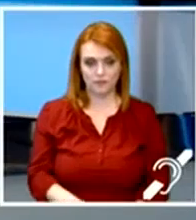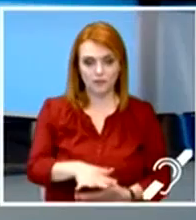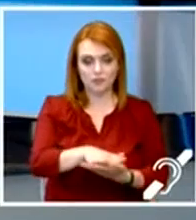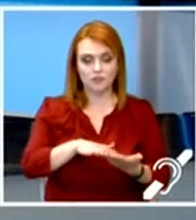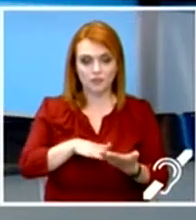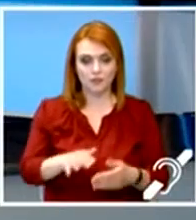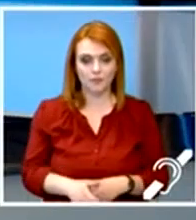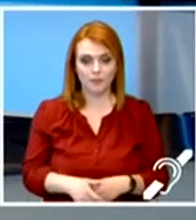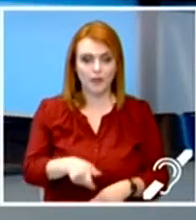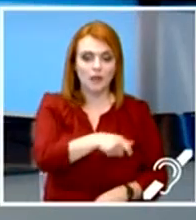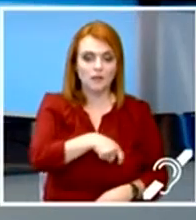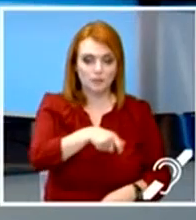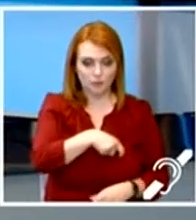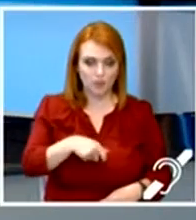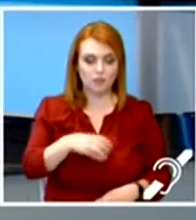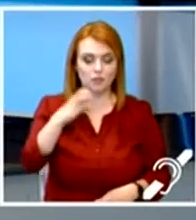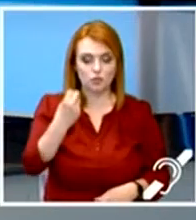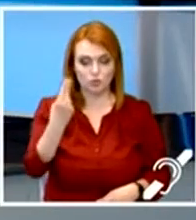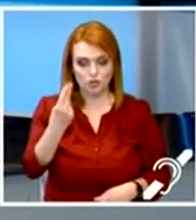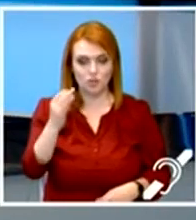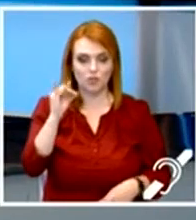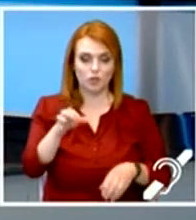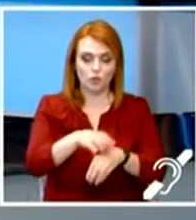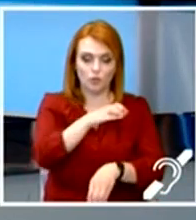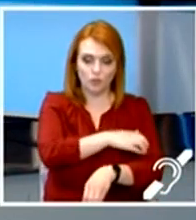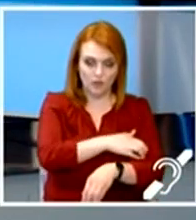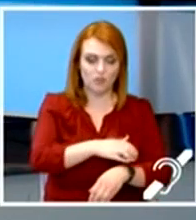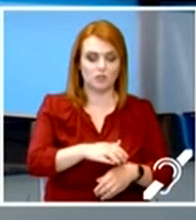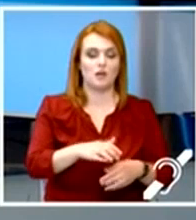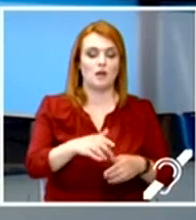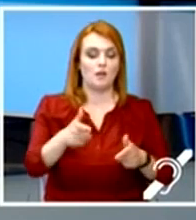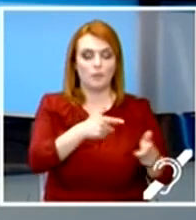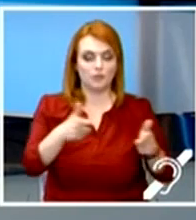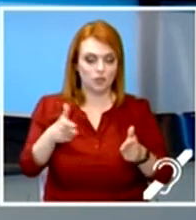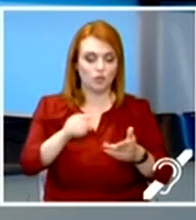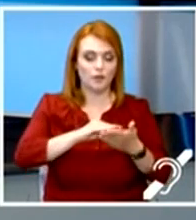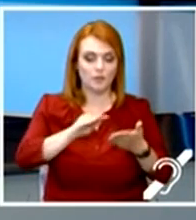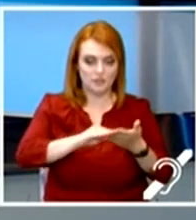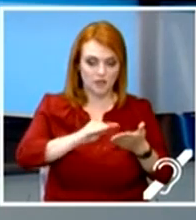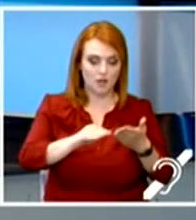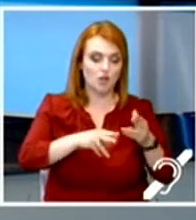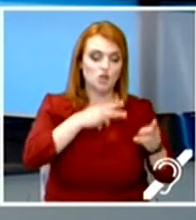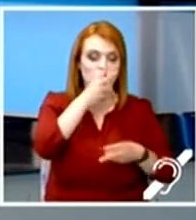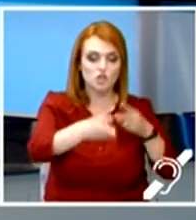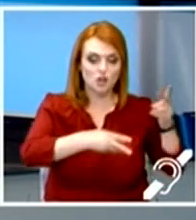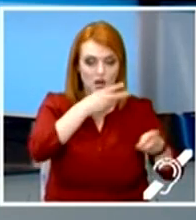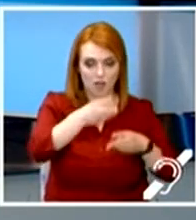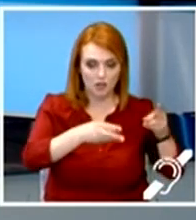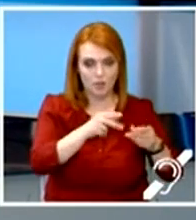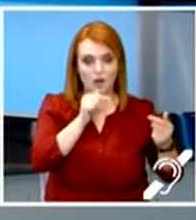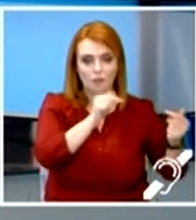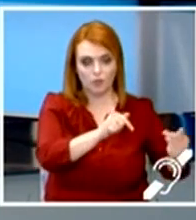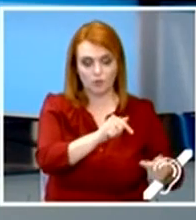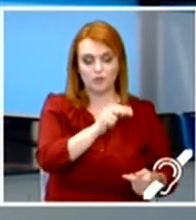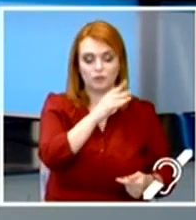Continuăm cu alte știri. Deputații Blocului Comuniștilor și Socialiștilor au inițiat o moțiune de cenzură împotriva guvernului condus de premierul Dorin